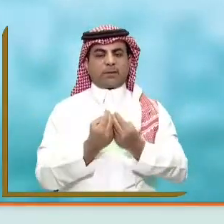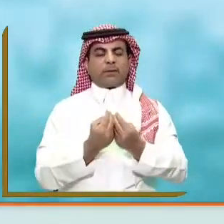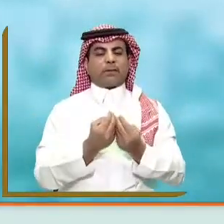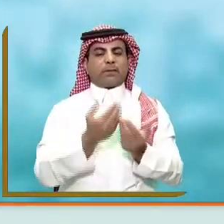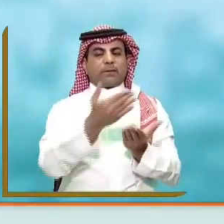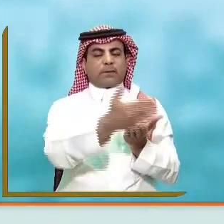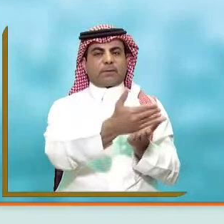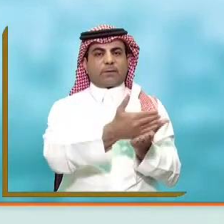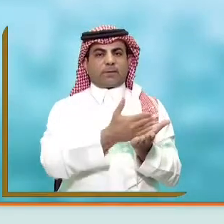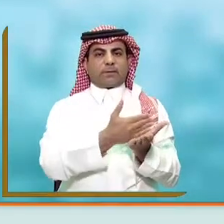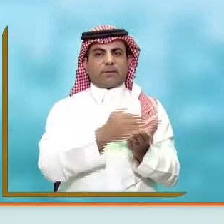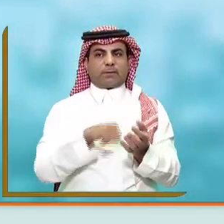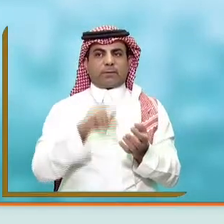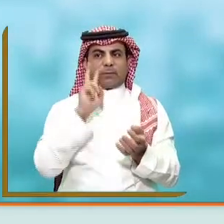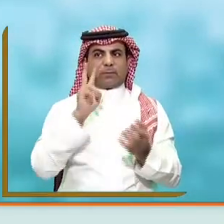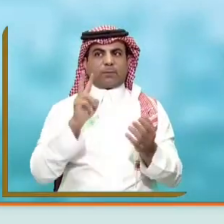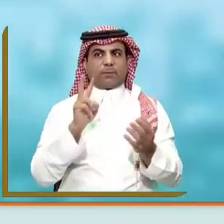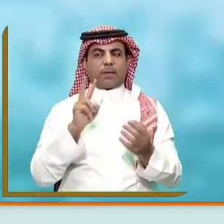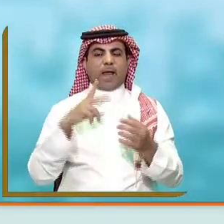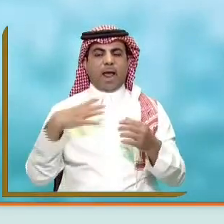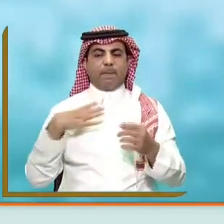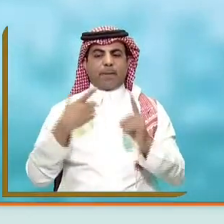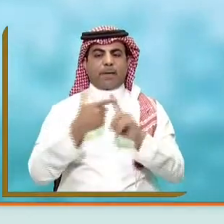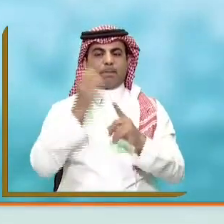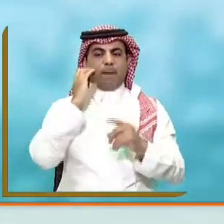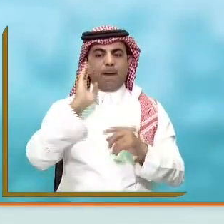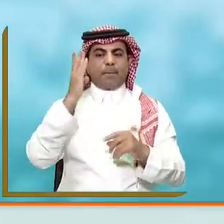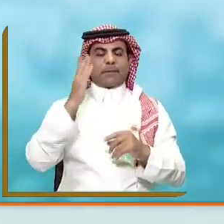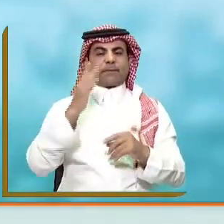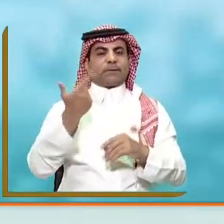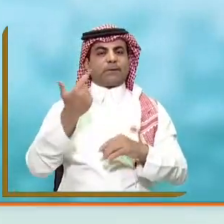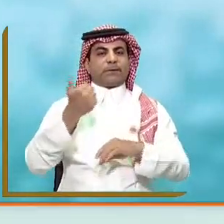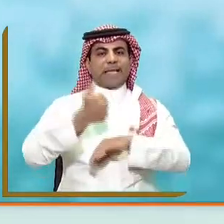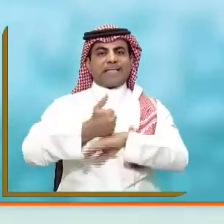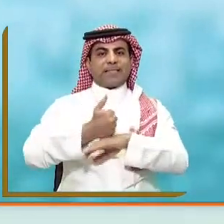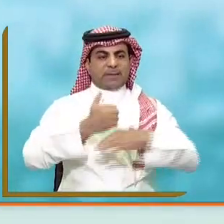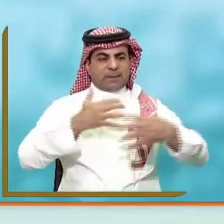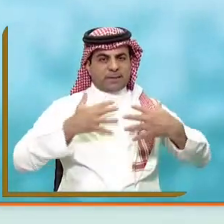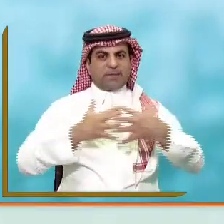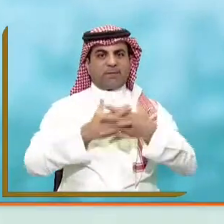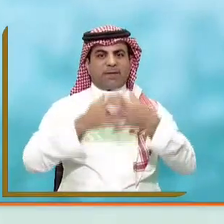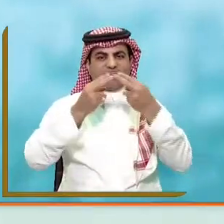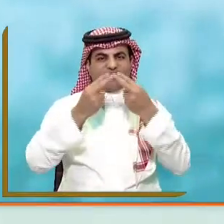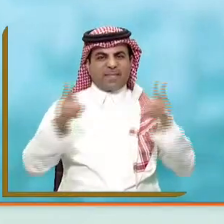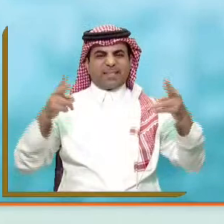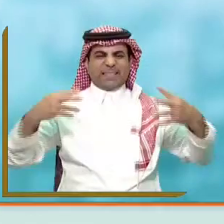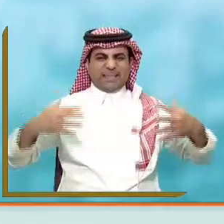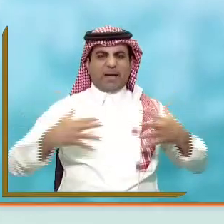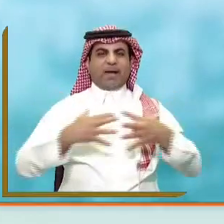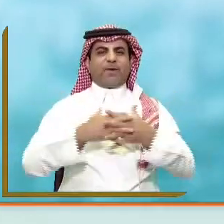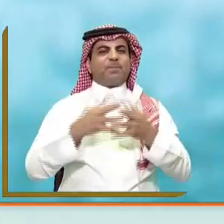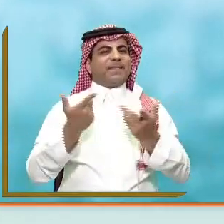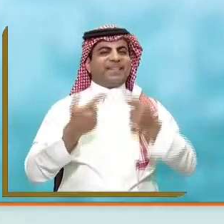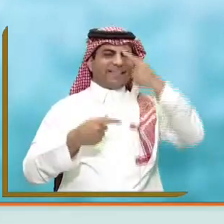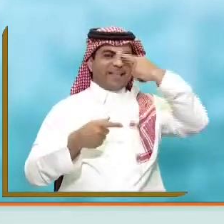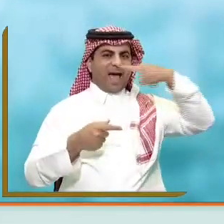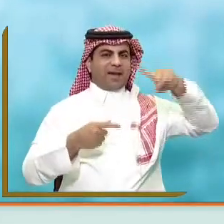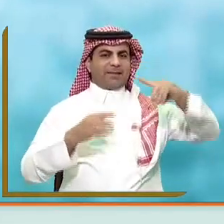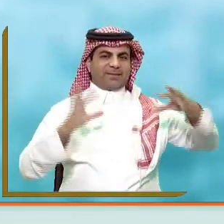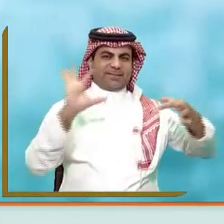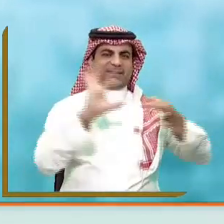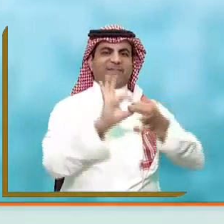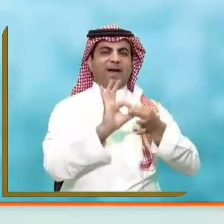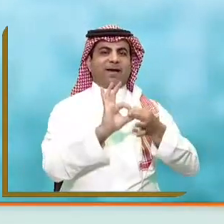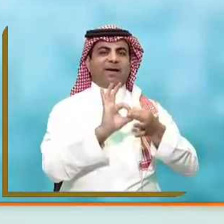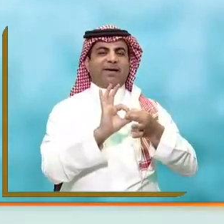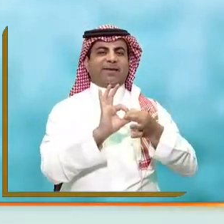بندر. يعني الآن يوثق سمو ولي العهد تأسيسا جديدا ونوعيا في هذه العلاقات بين المملكة وتايلاند،